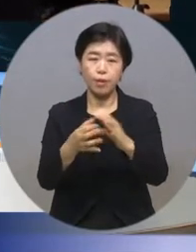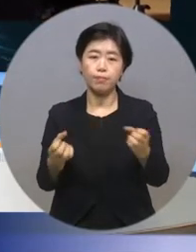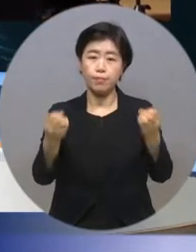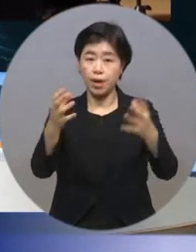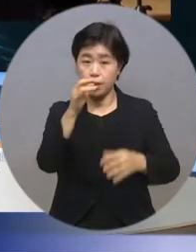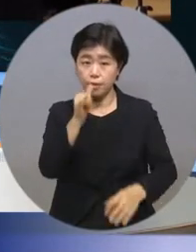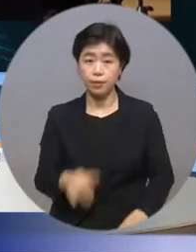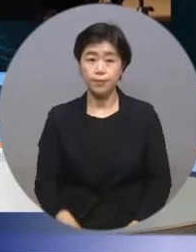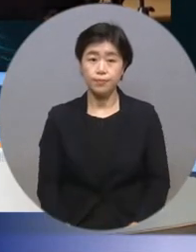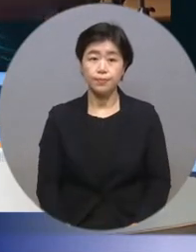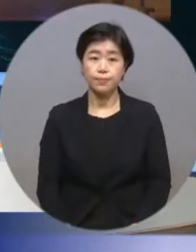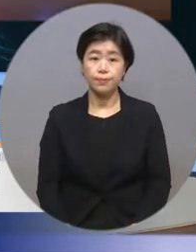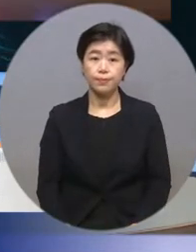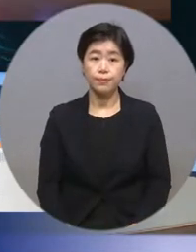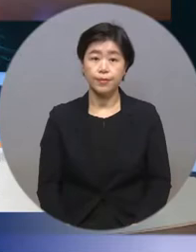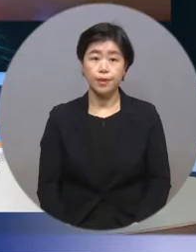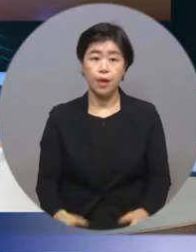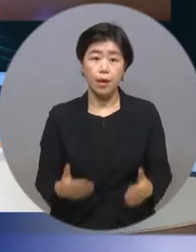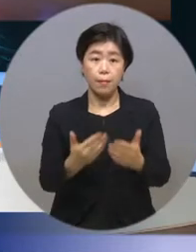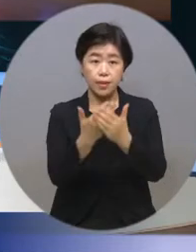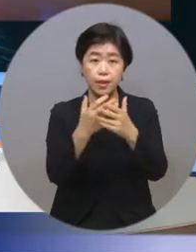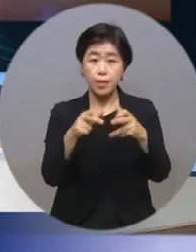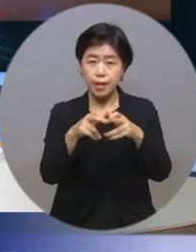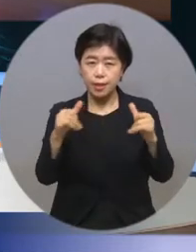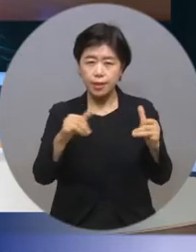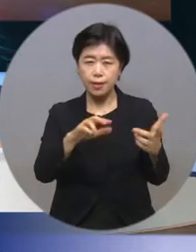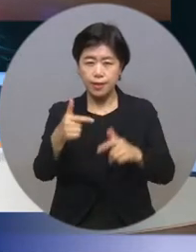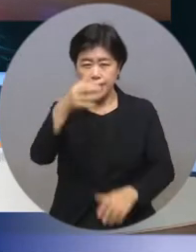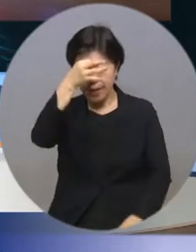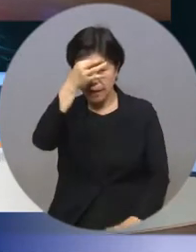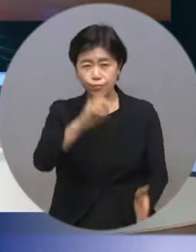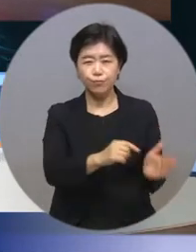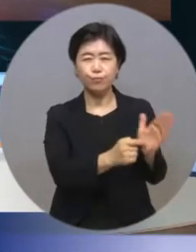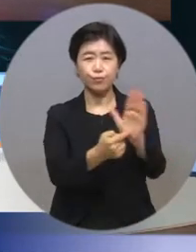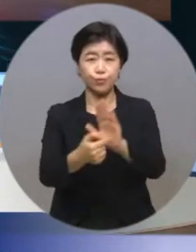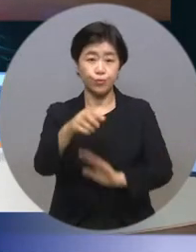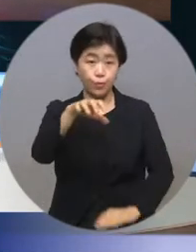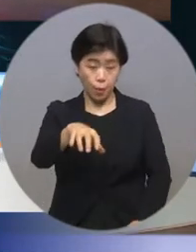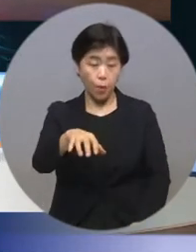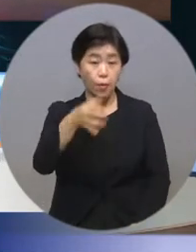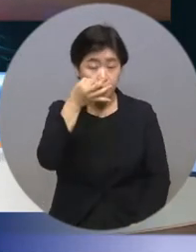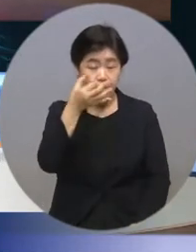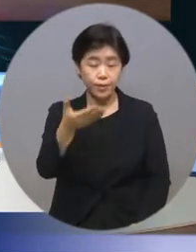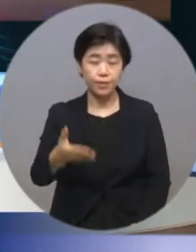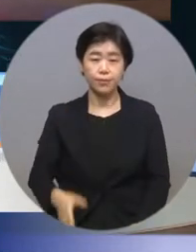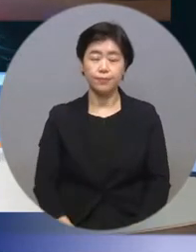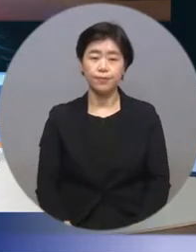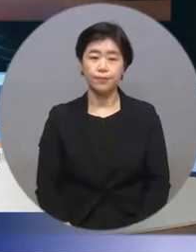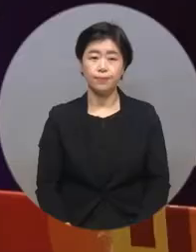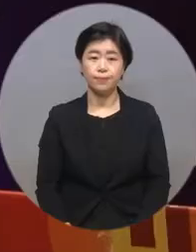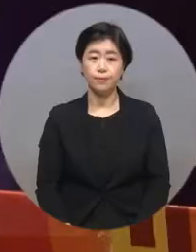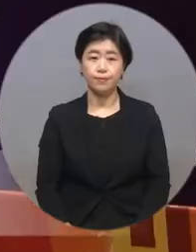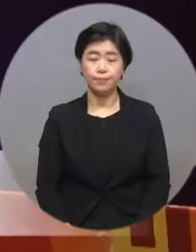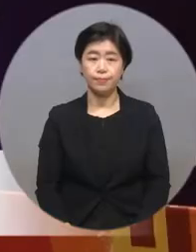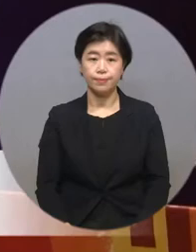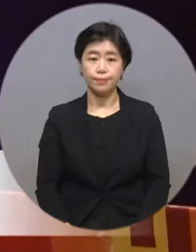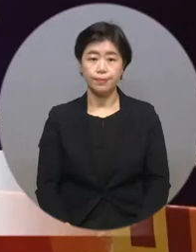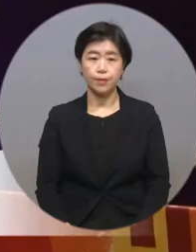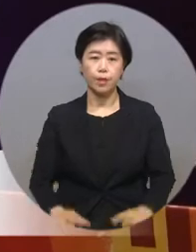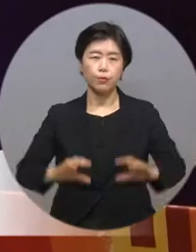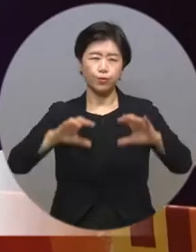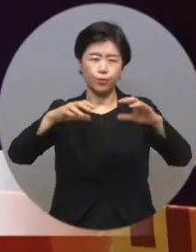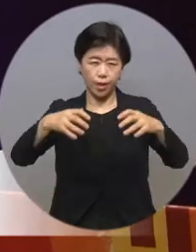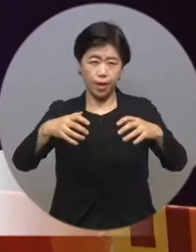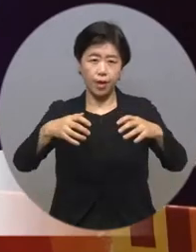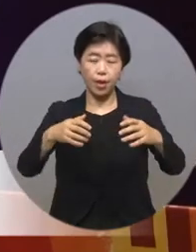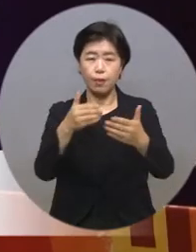통해 국내외 발달 장애인들이 재능을 펼치는 현장에 전우주 기자가 다녀왔습니다. 국제 스페셜 뮤직